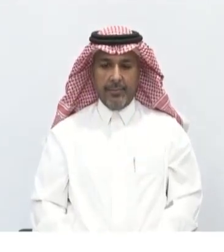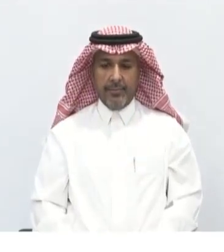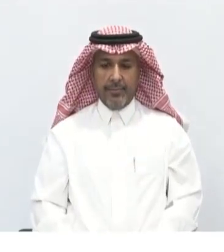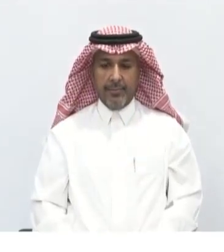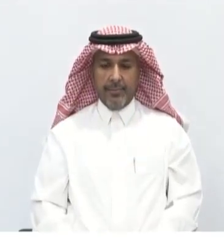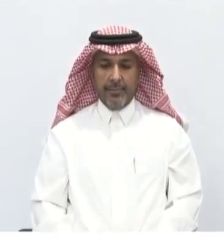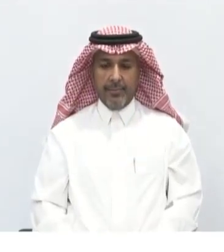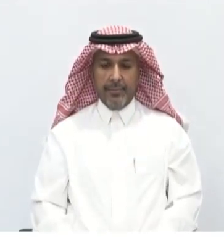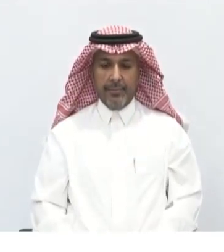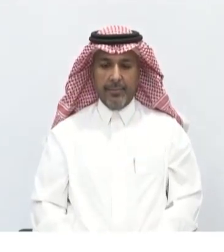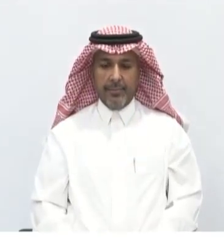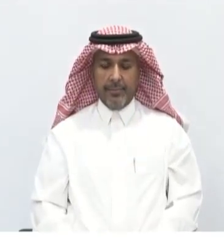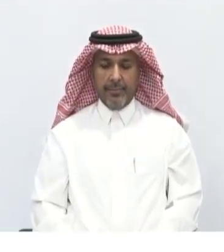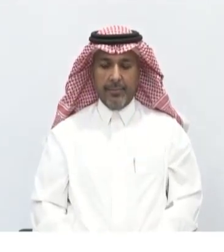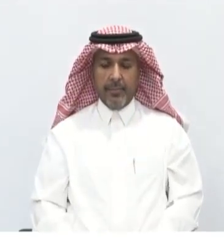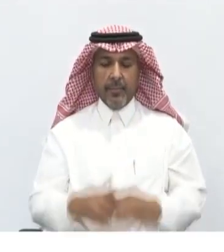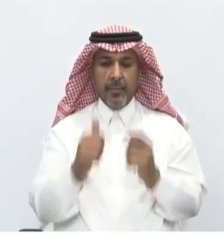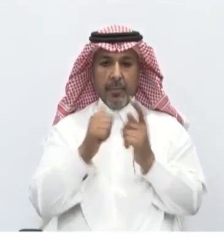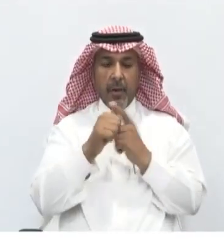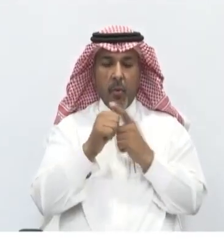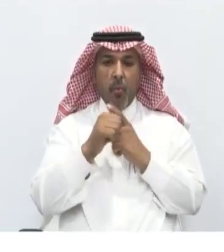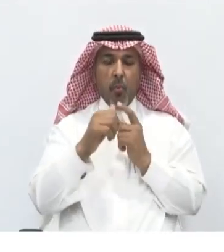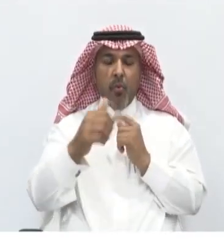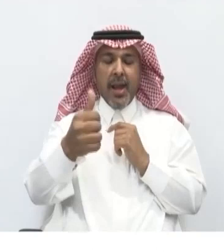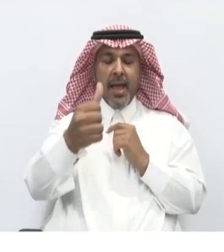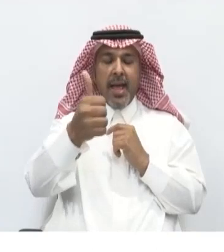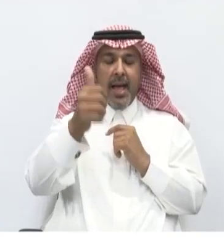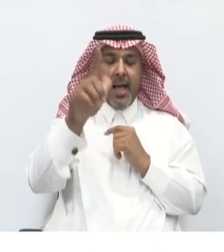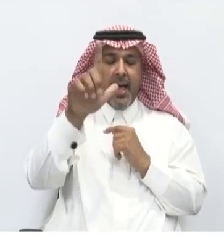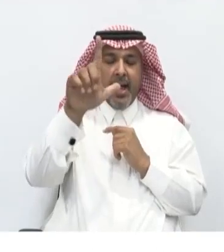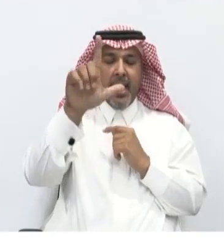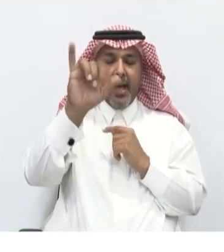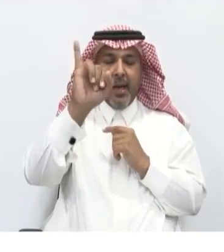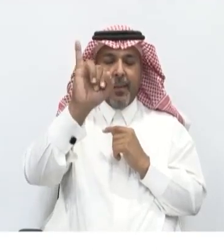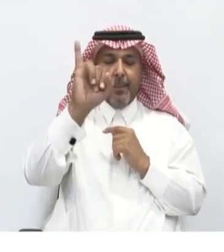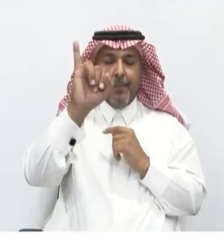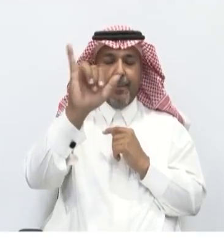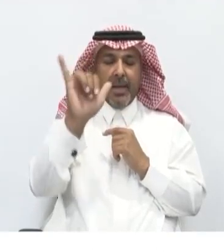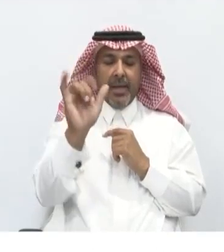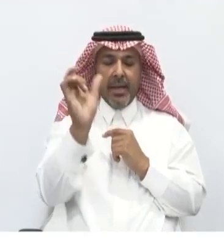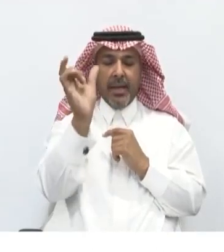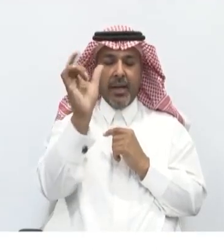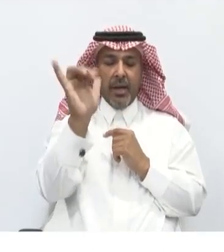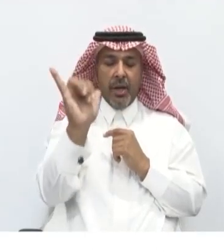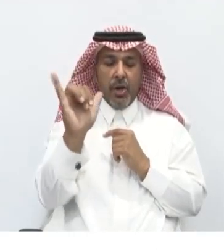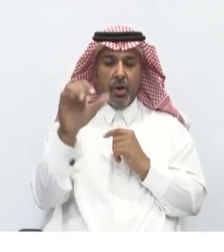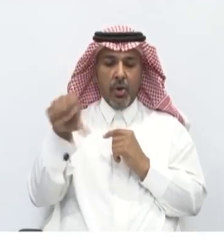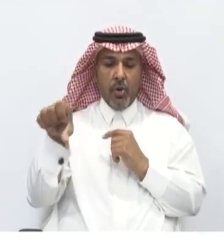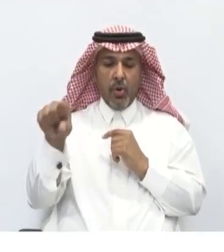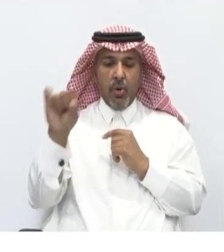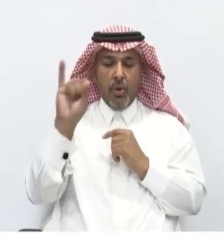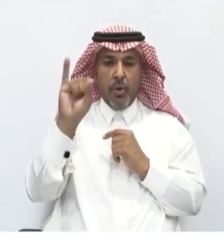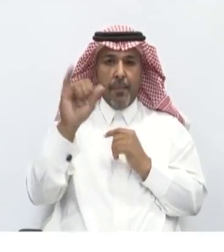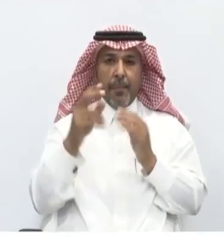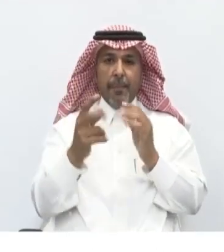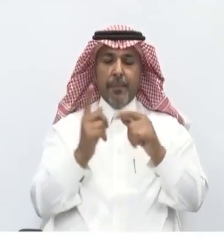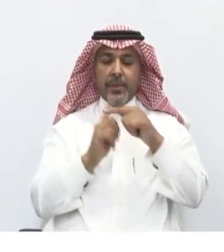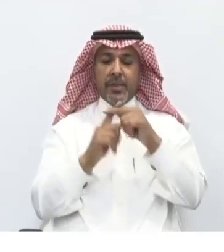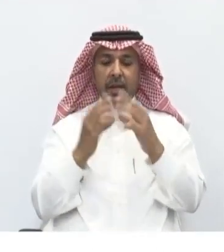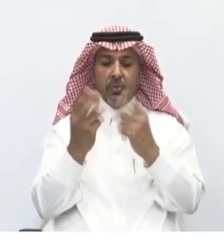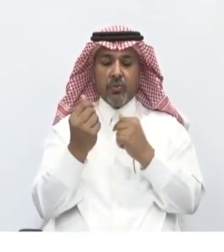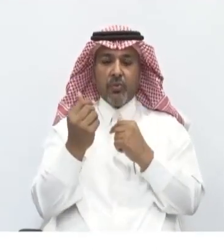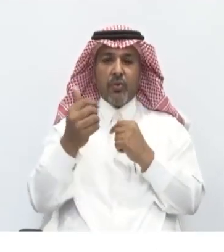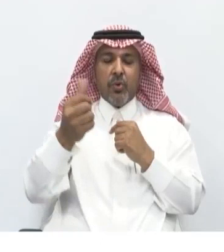a المنيوم مع الاكسجين اعطاني اكسيد الالمنيوم عند الوزن هنا